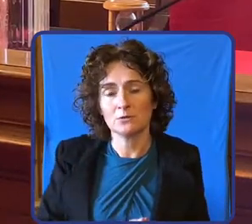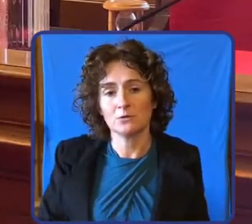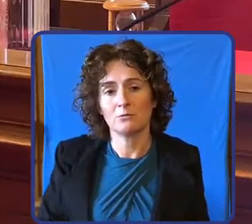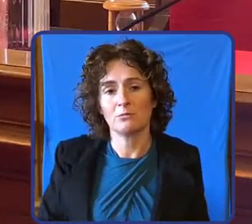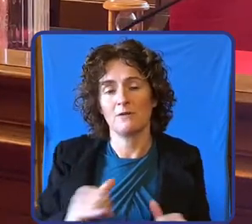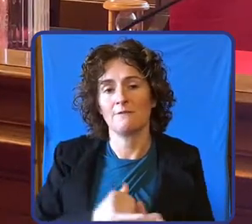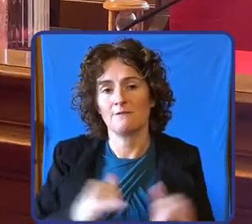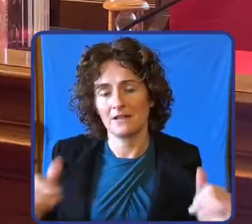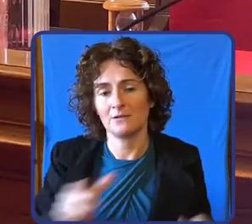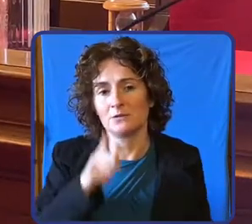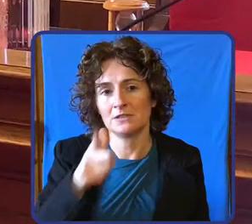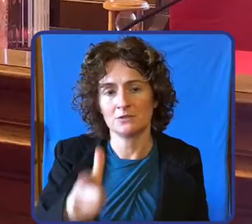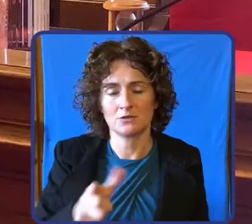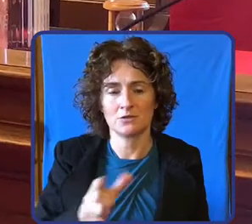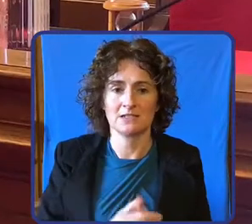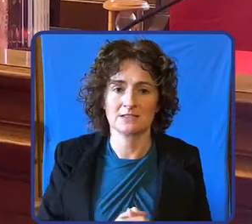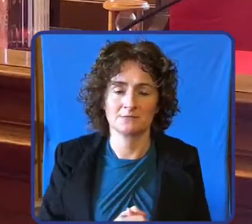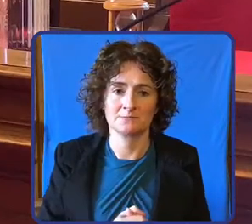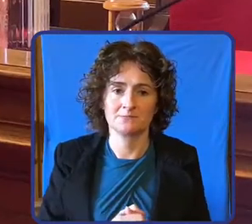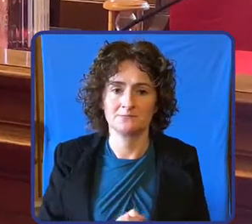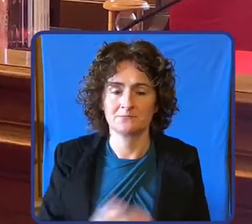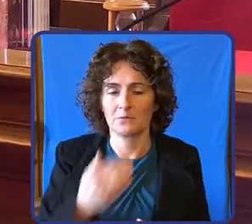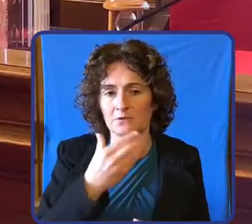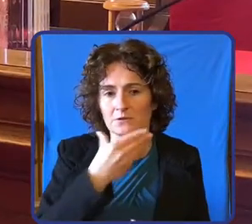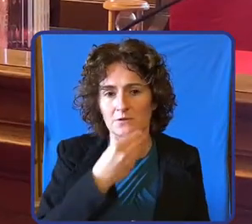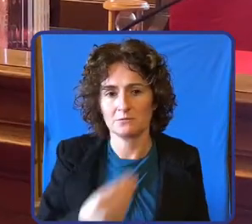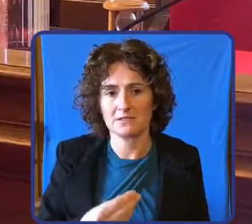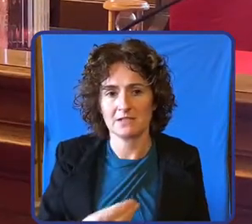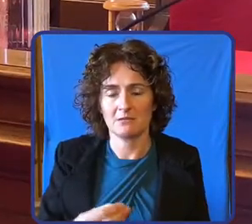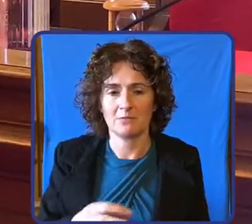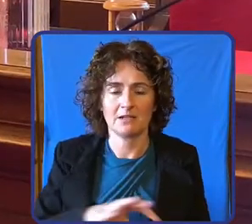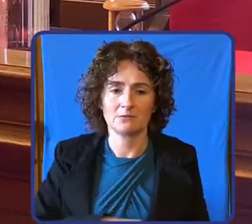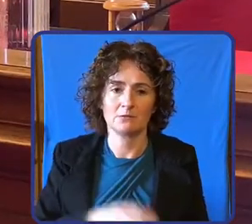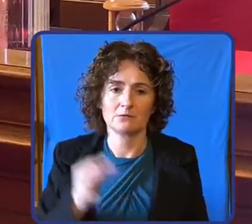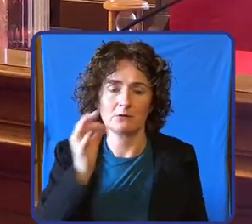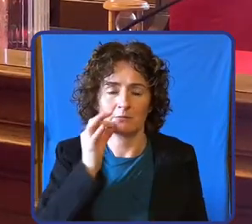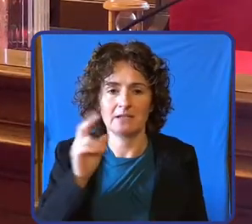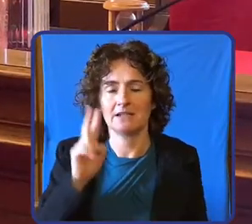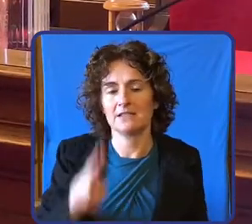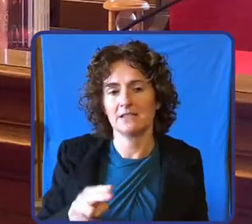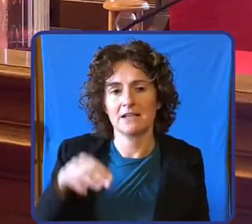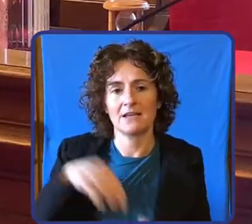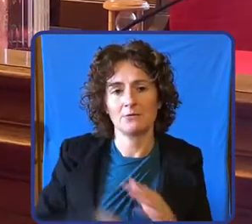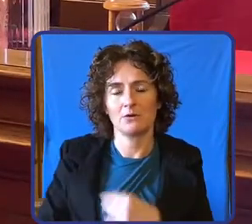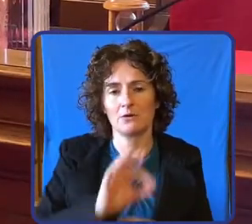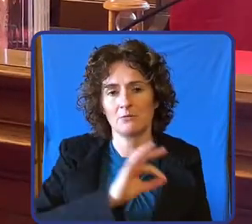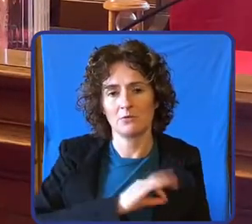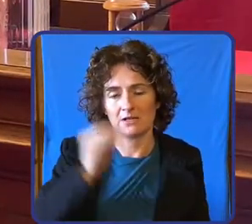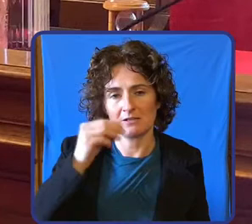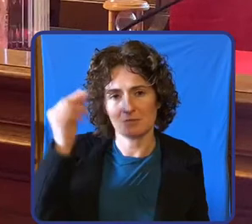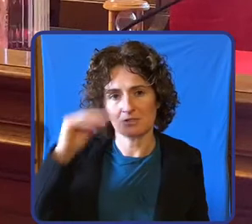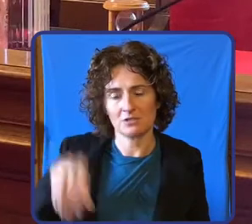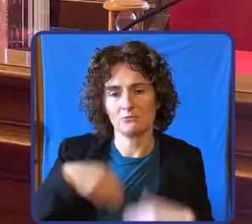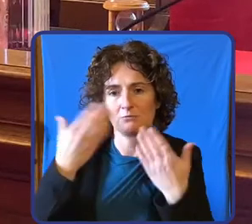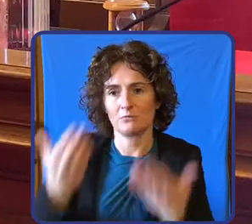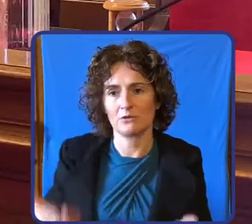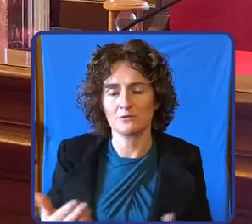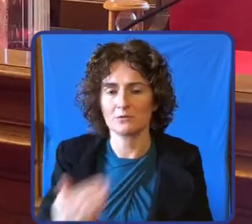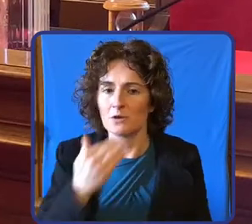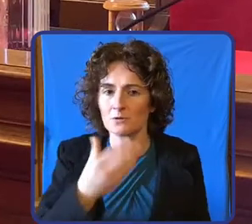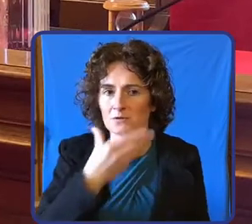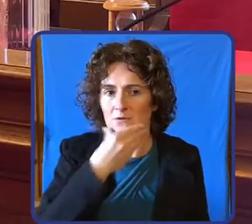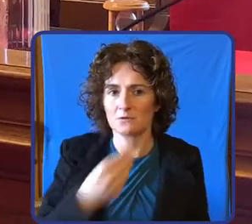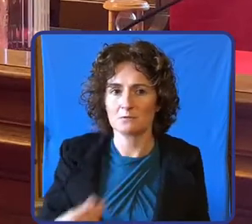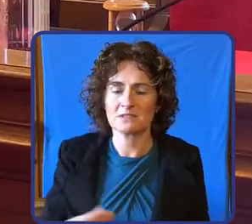egyszerű. Köszönöm szépen, dr. Berényi Károly, a polgármester úr. Köszönöm Köszönöm szépen. Csak röviden,